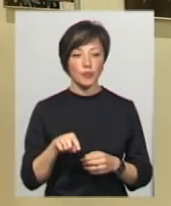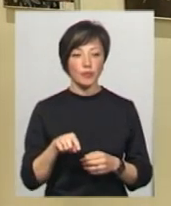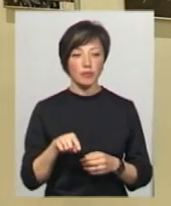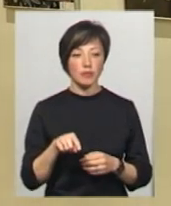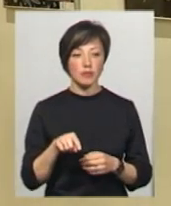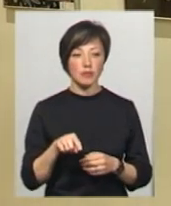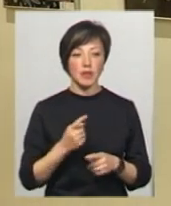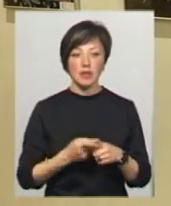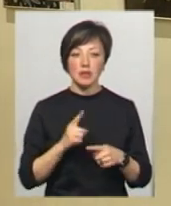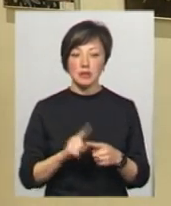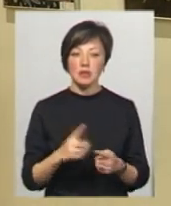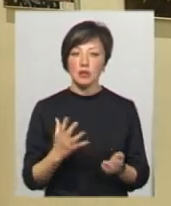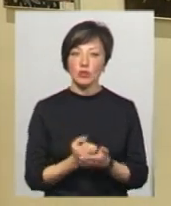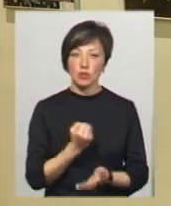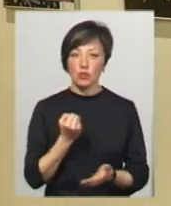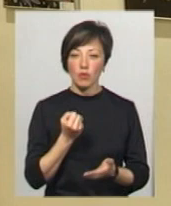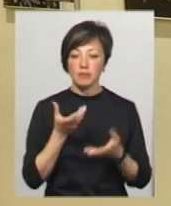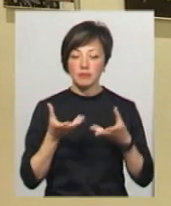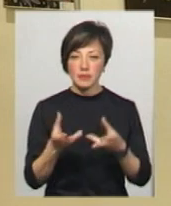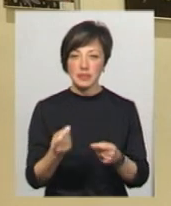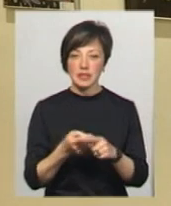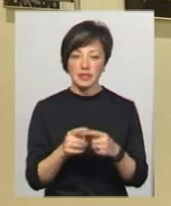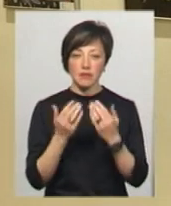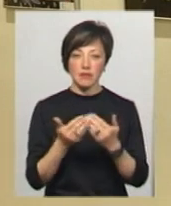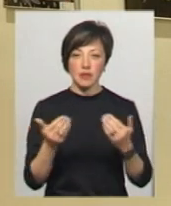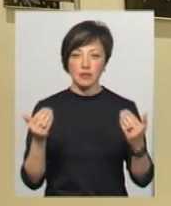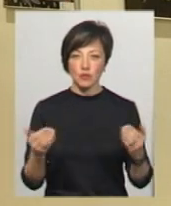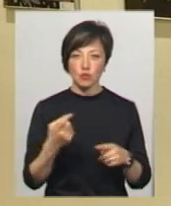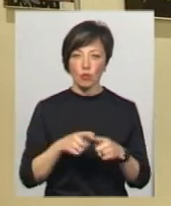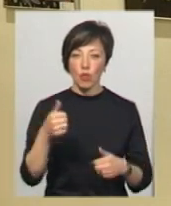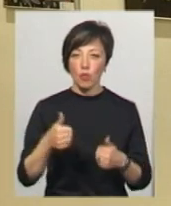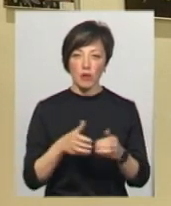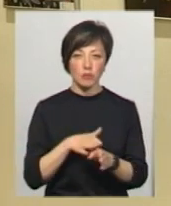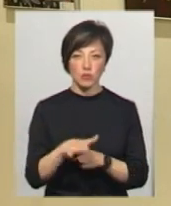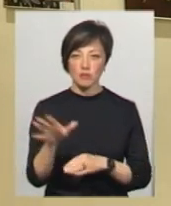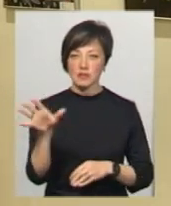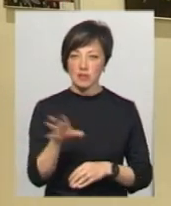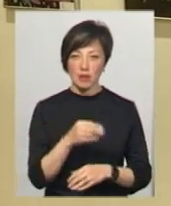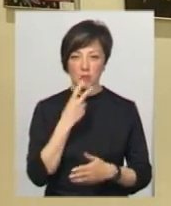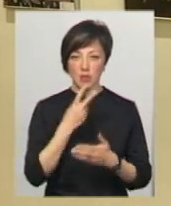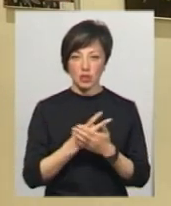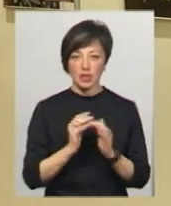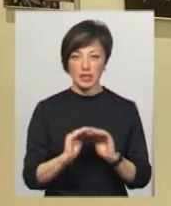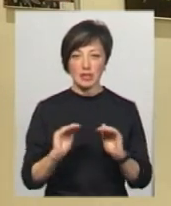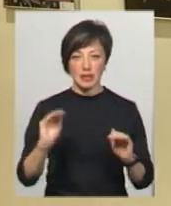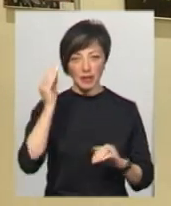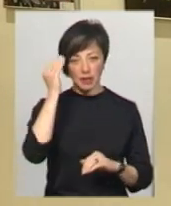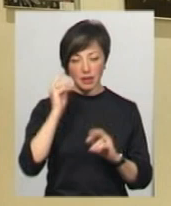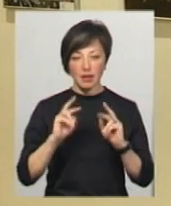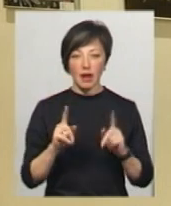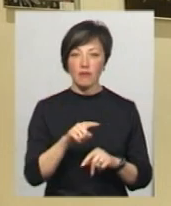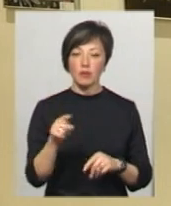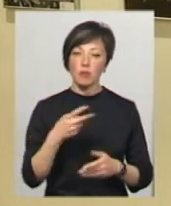тому це знайшло відбиток у цій виставці, в цьому конкурсі. Абсолютно все бачення дітей, як би